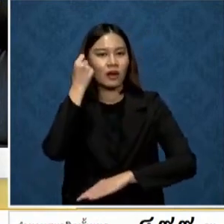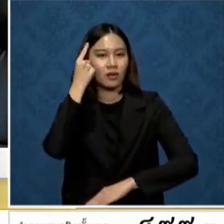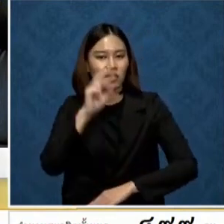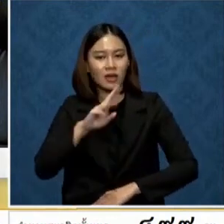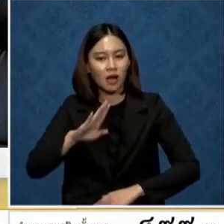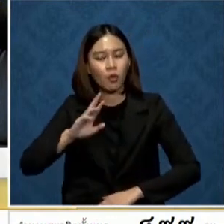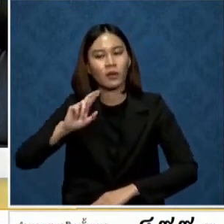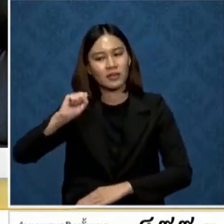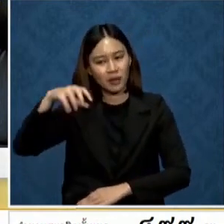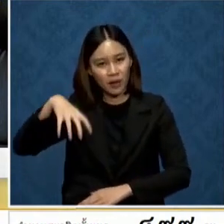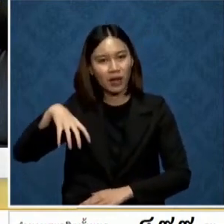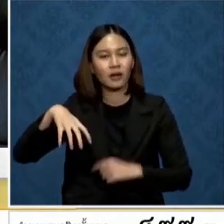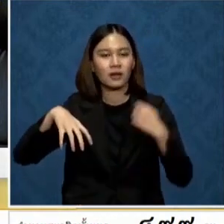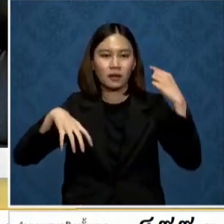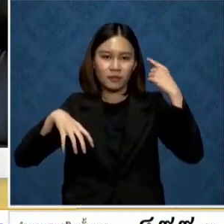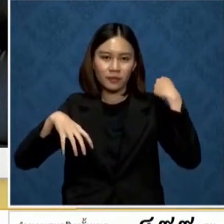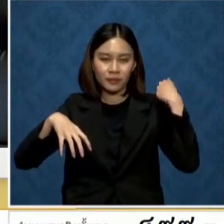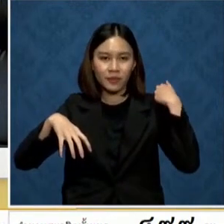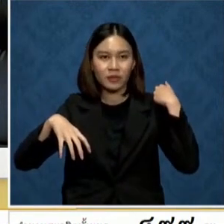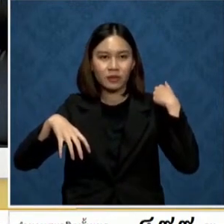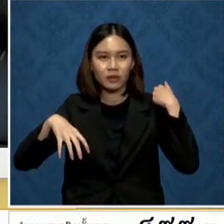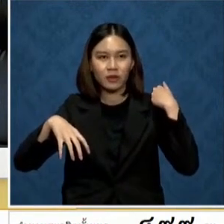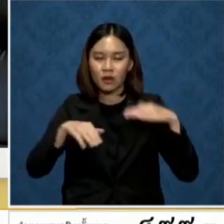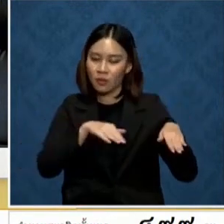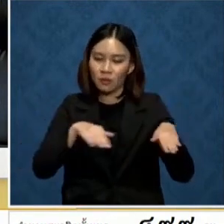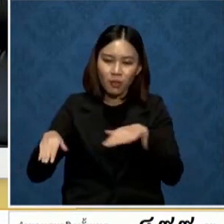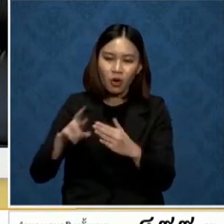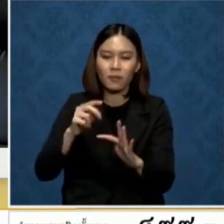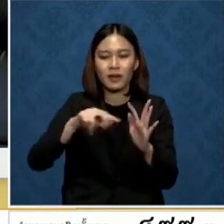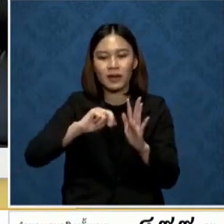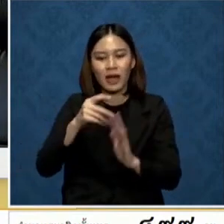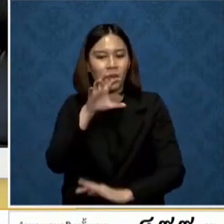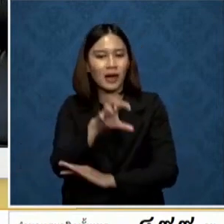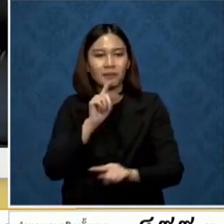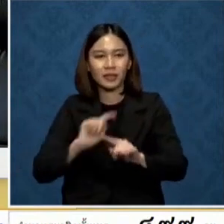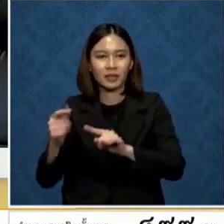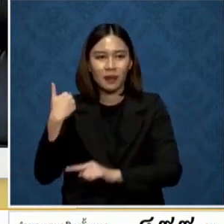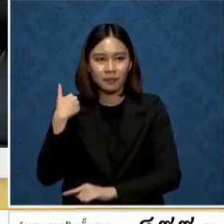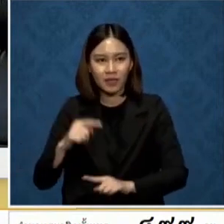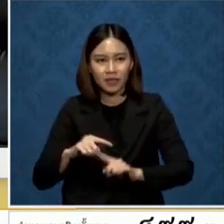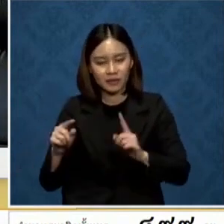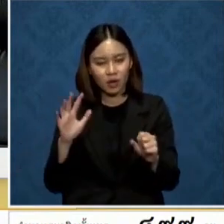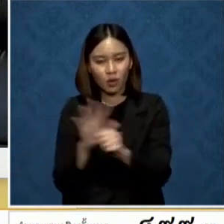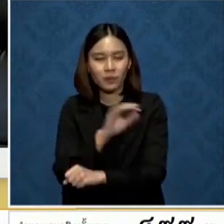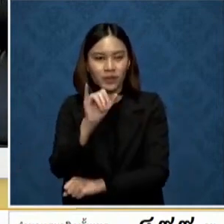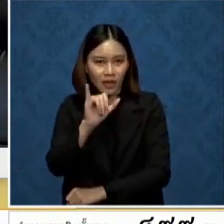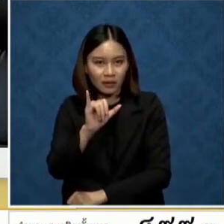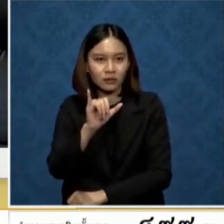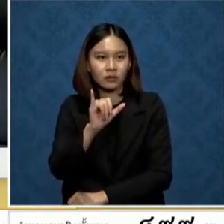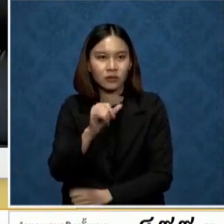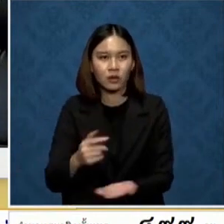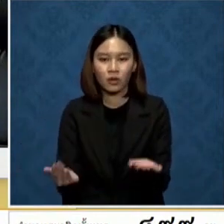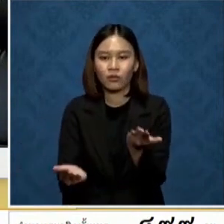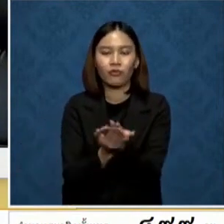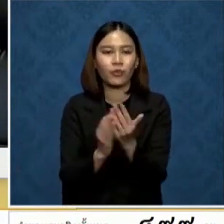สภาดีกว่าทางพรรคของผมเยอะท่านก็ได้เตรียมร่างข้อบังคับเอาไว้แล้วเพียแต่อาจจะยังไม่สมบูรณ์และไม่สามารถยื่น